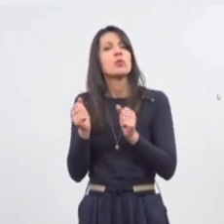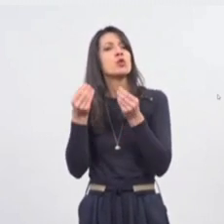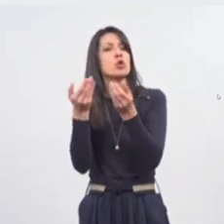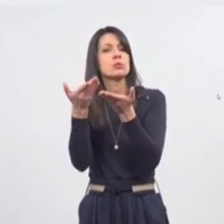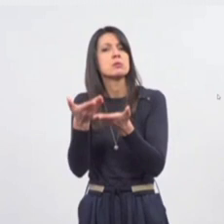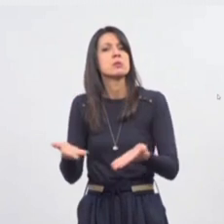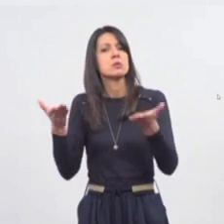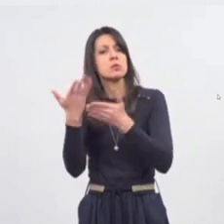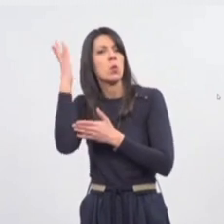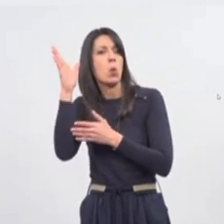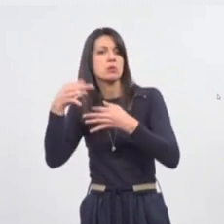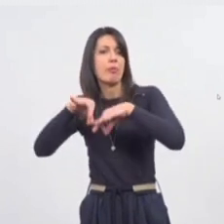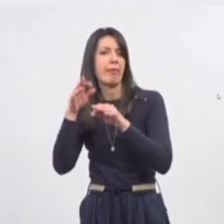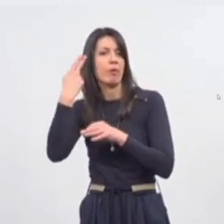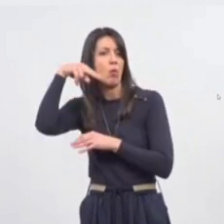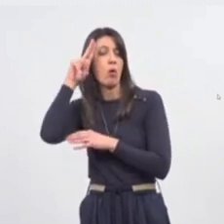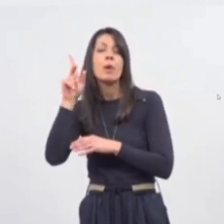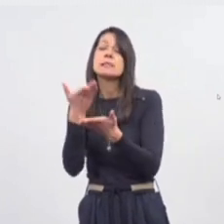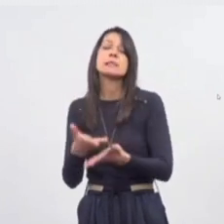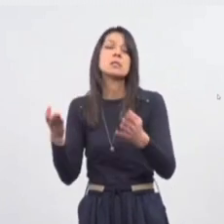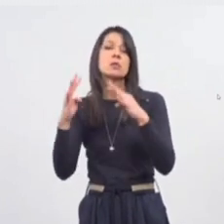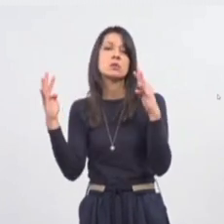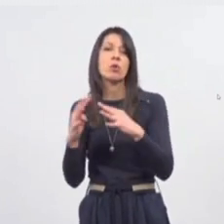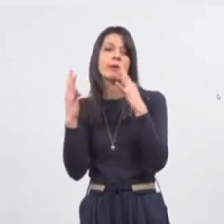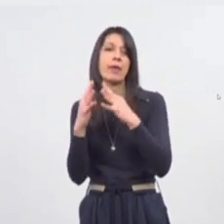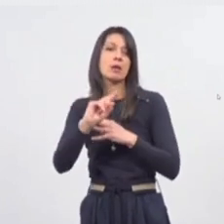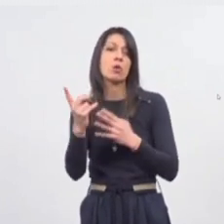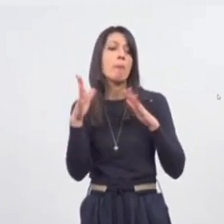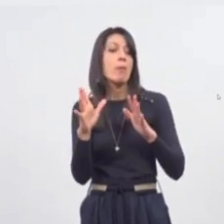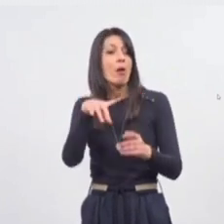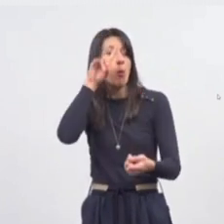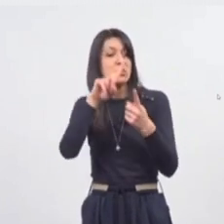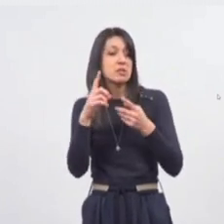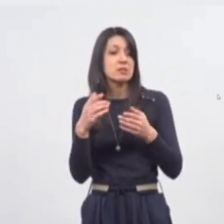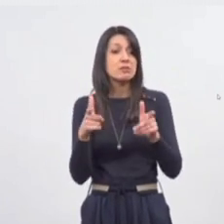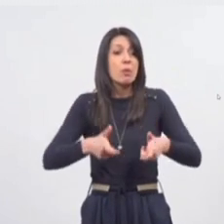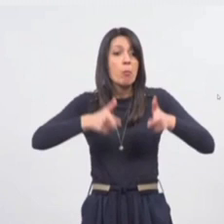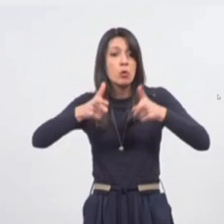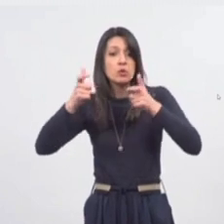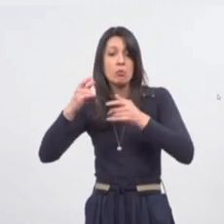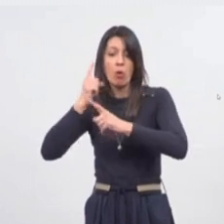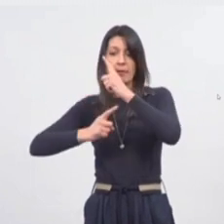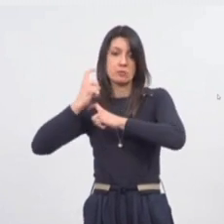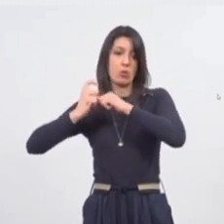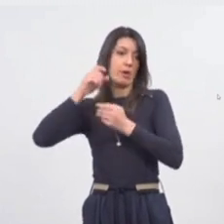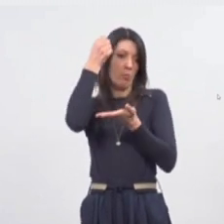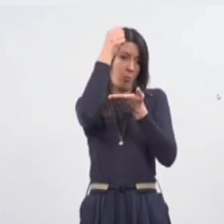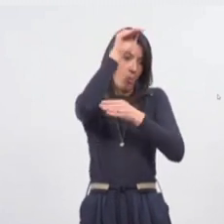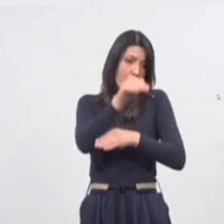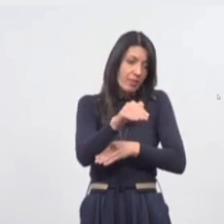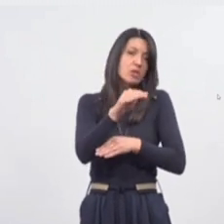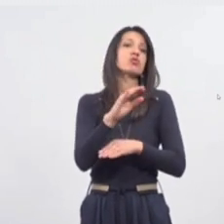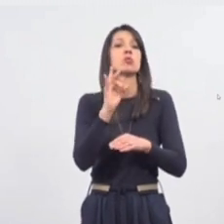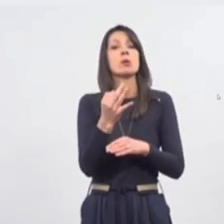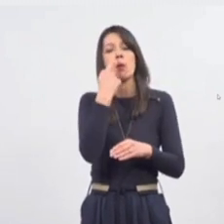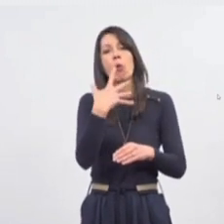mais avec l'objectif de protéger des monuments historiques. Ce qui pour moi est le plus important, c'est qu'aujourd'hui, avec